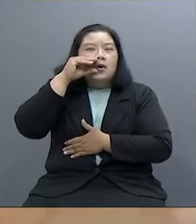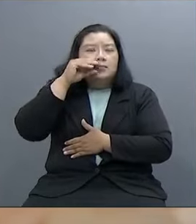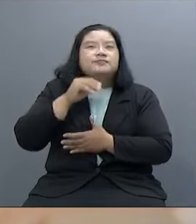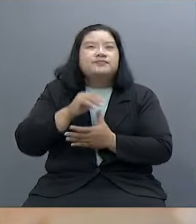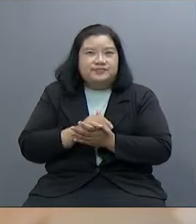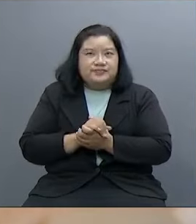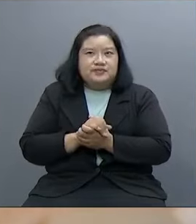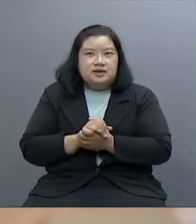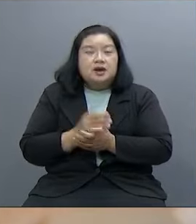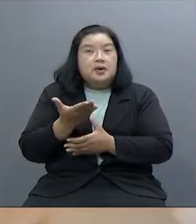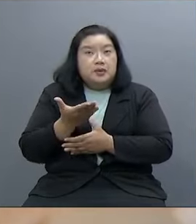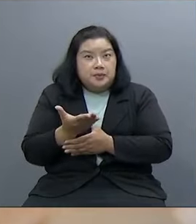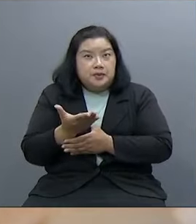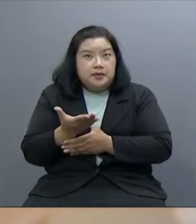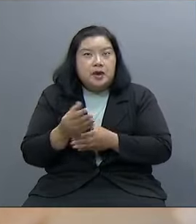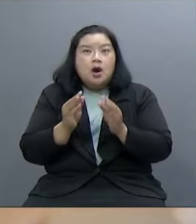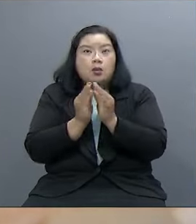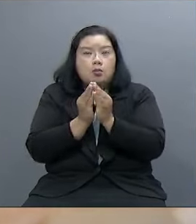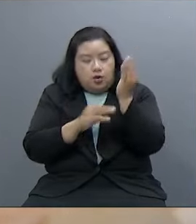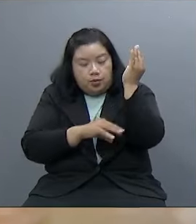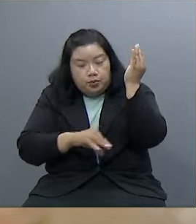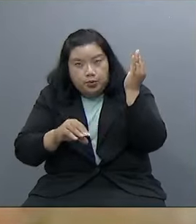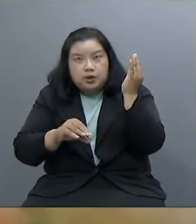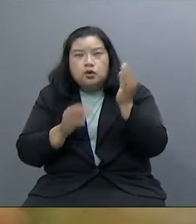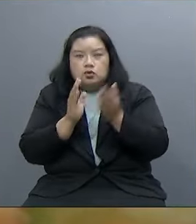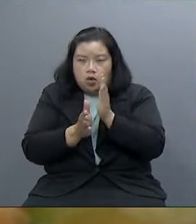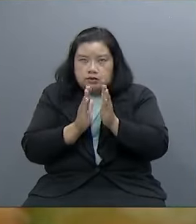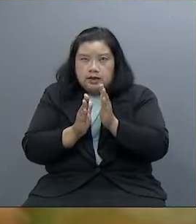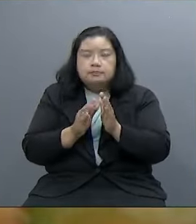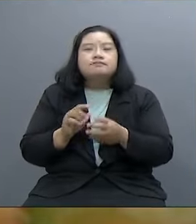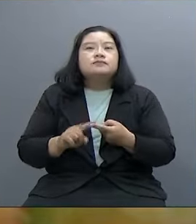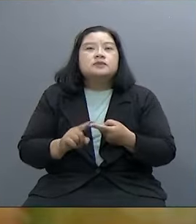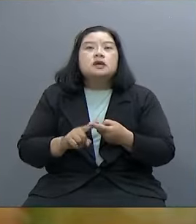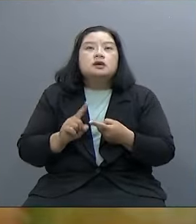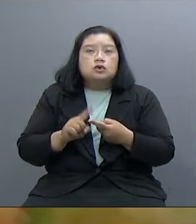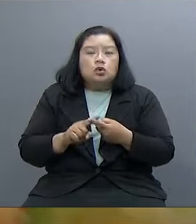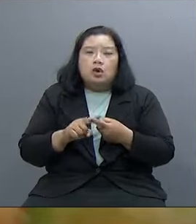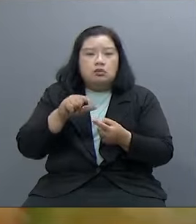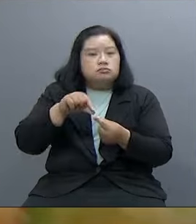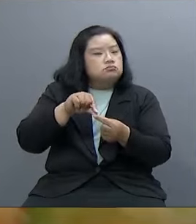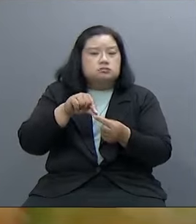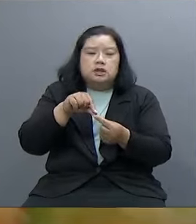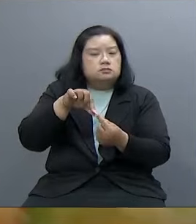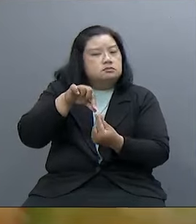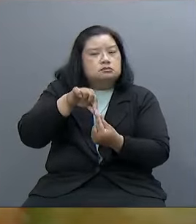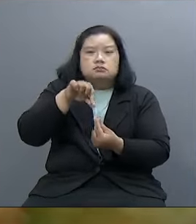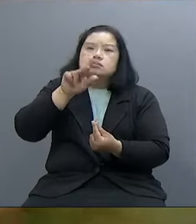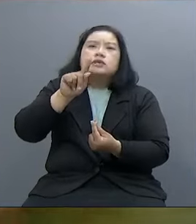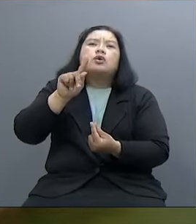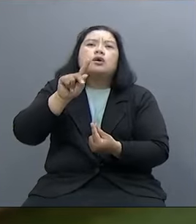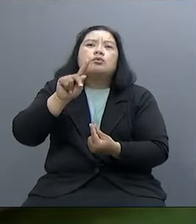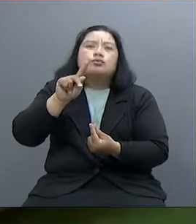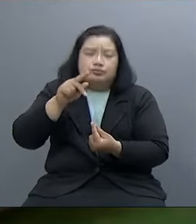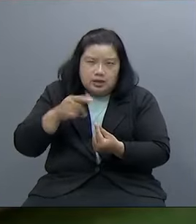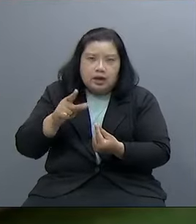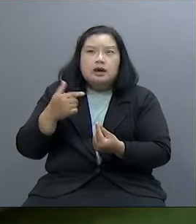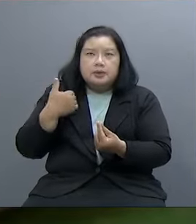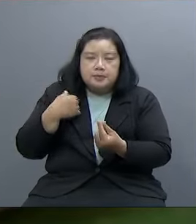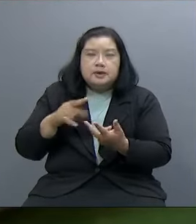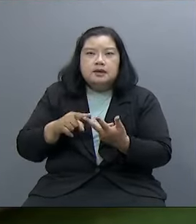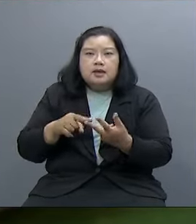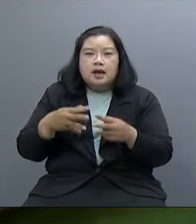ไปได้แก่รากบัวสับละเอียดประมาณ2ช้อนโต๊ะนะคะต้นหอมซอยเลือกเฉพาะส่วนโคนนะคะมีใบเล็กน้อยค่ะแล้วก็แครอทเ